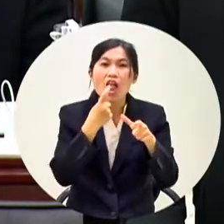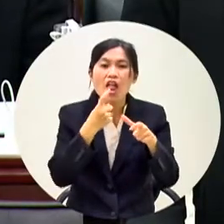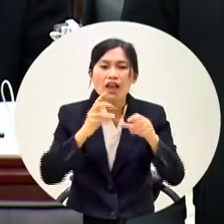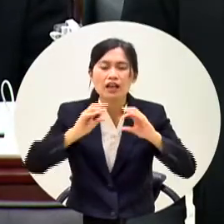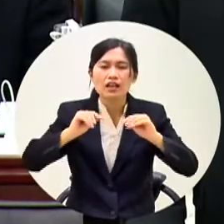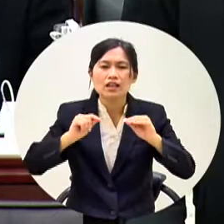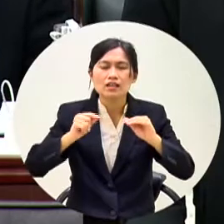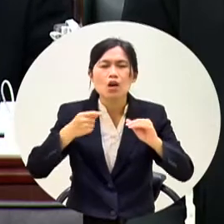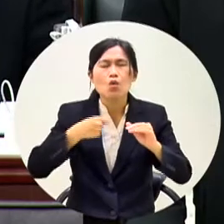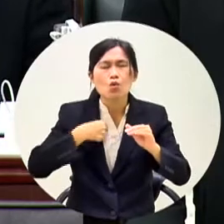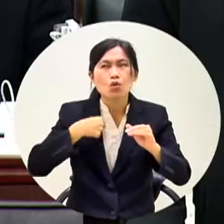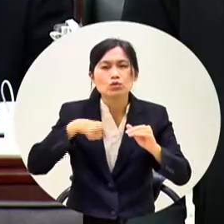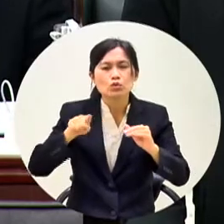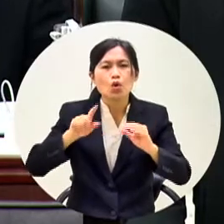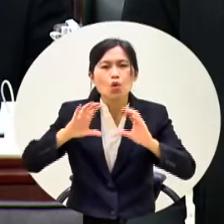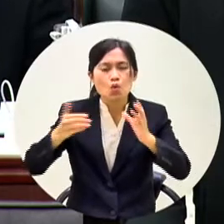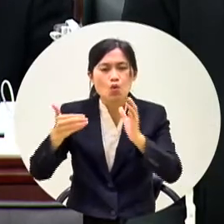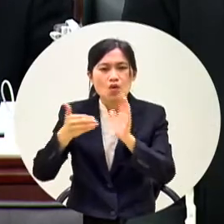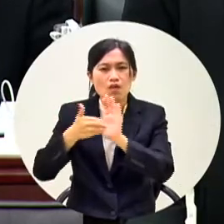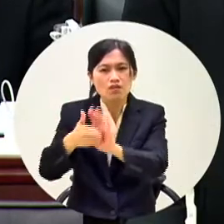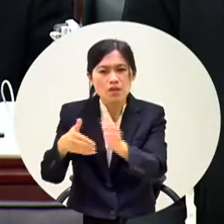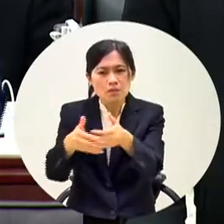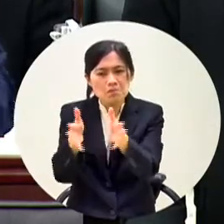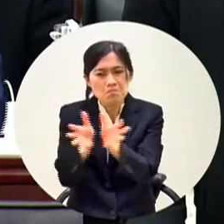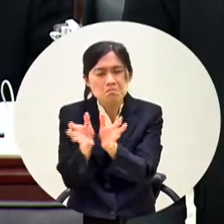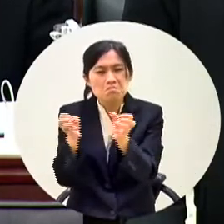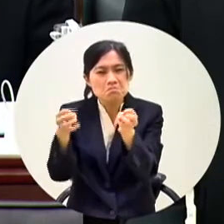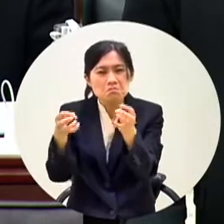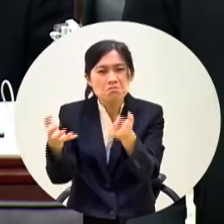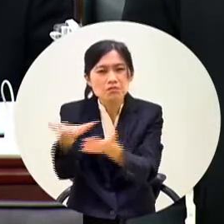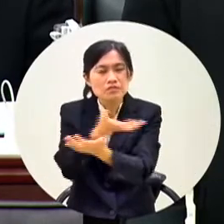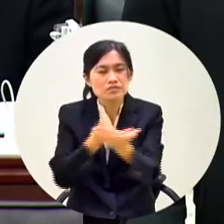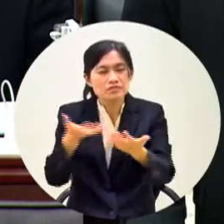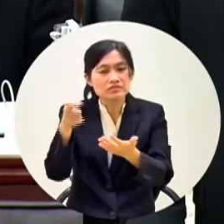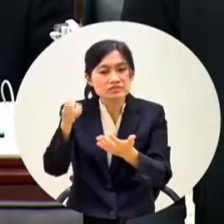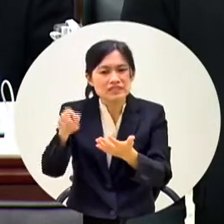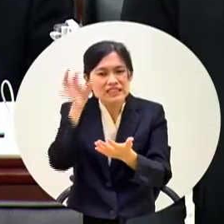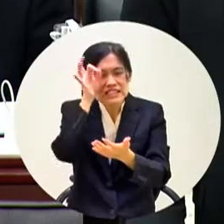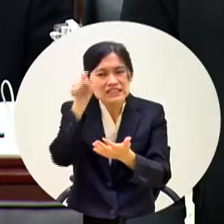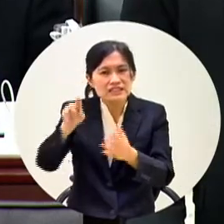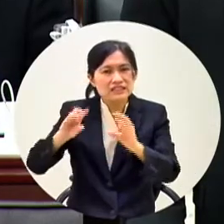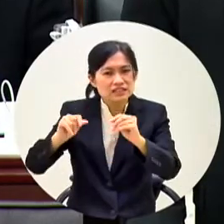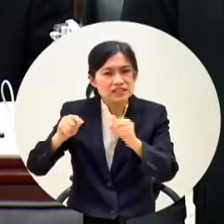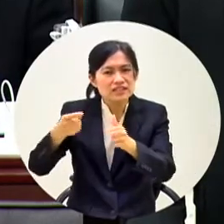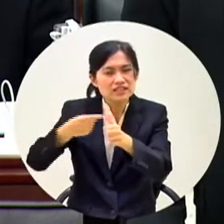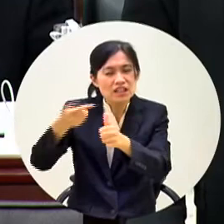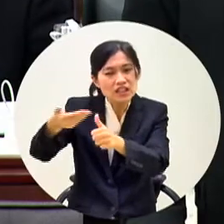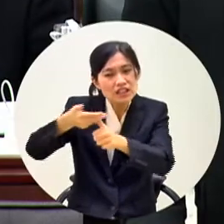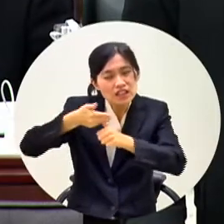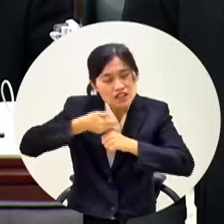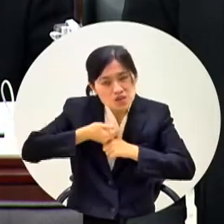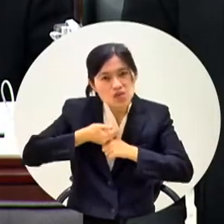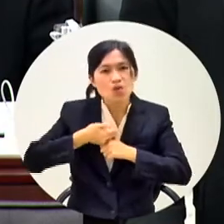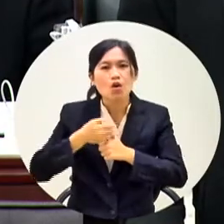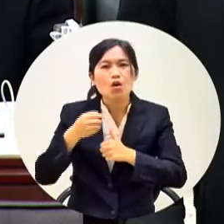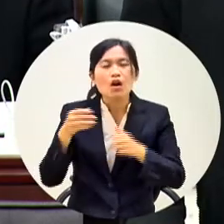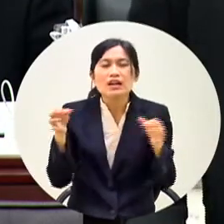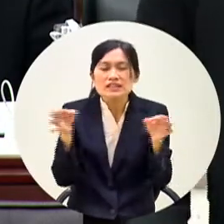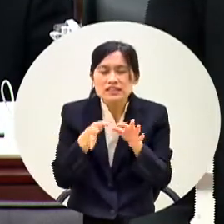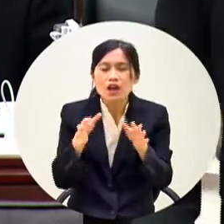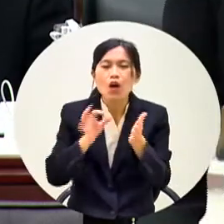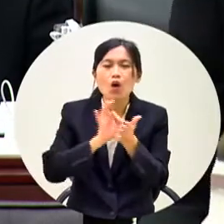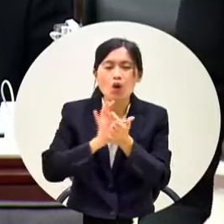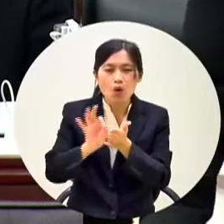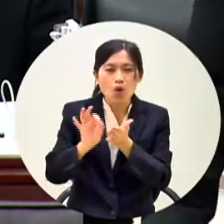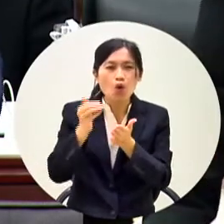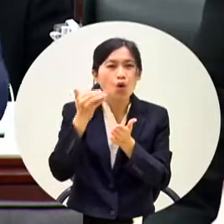较来甲国防部来讲看卖下看，哦啊这块地是毋是当先报咱政府来暂时使用，哦啊那假使